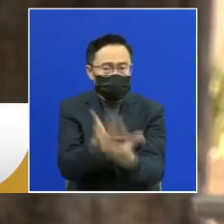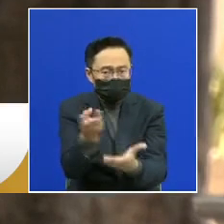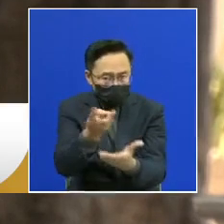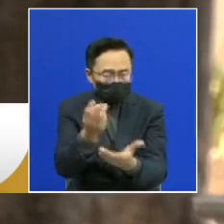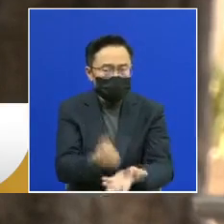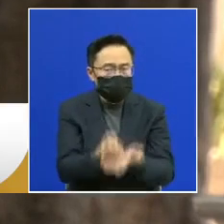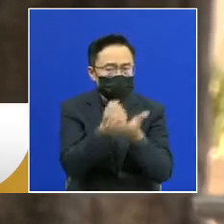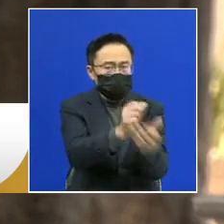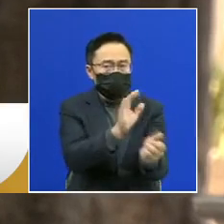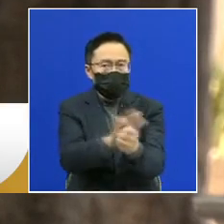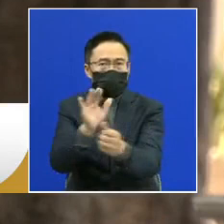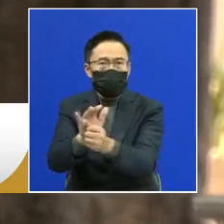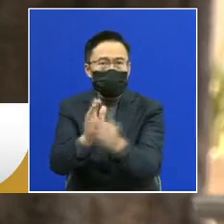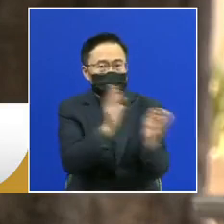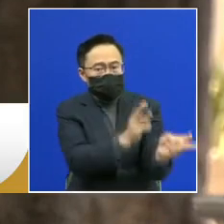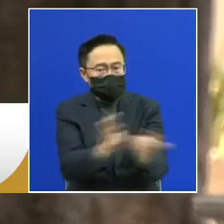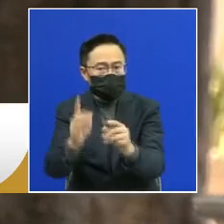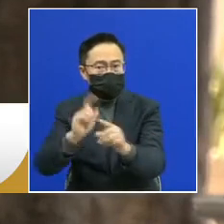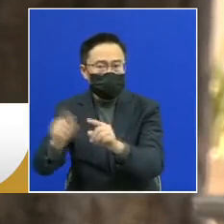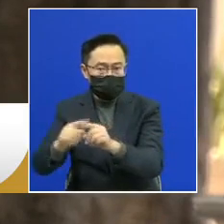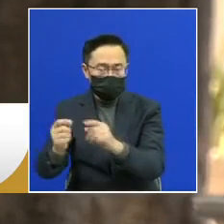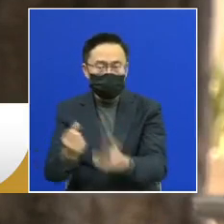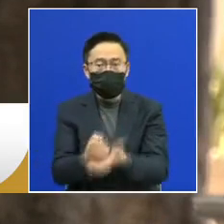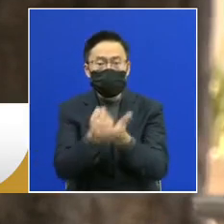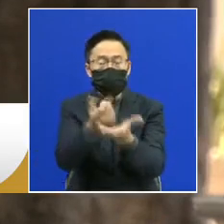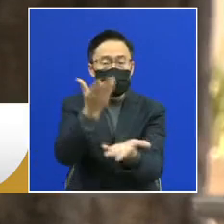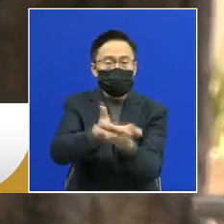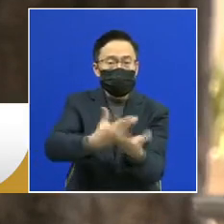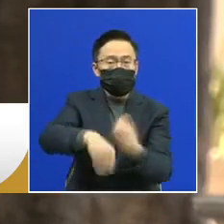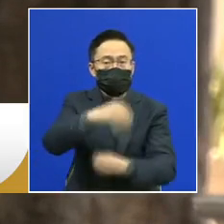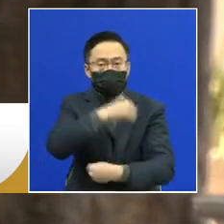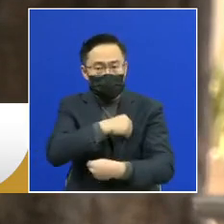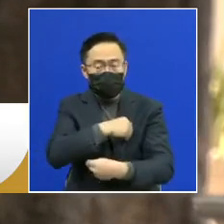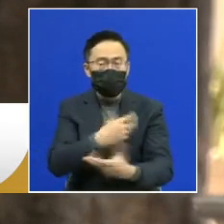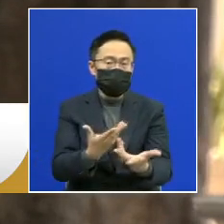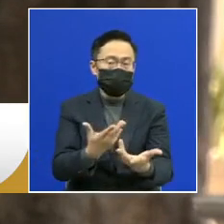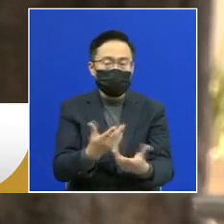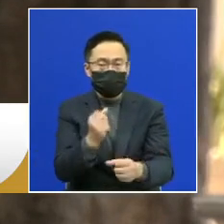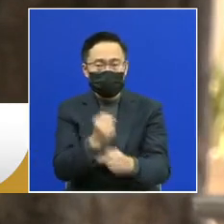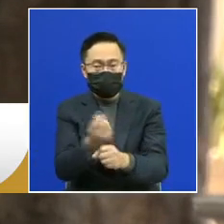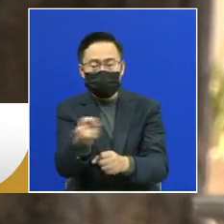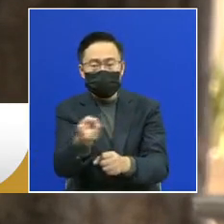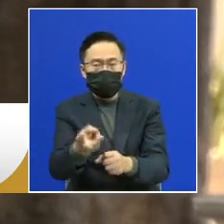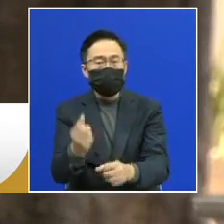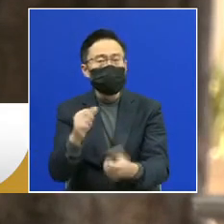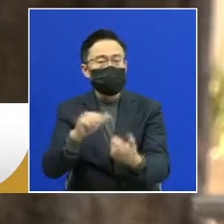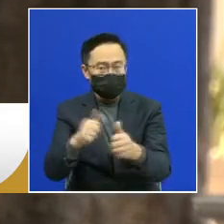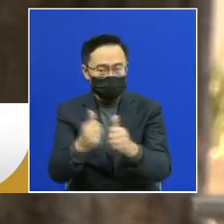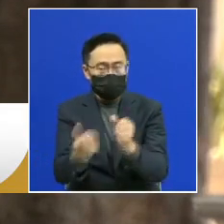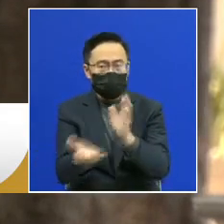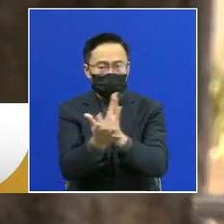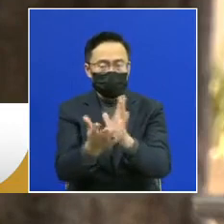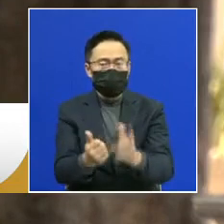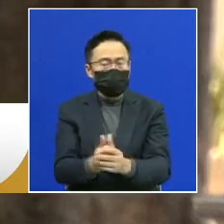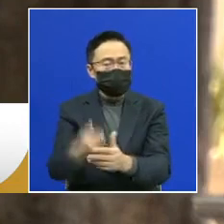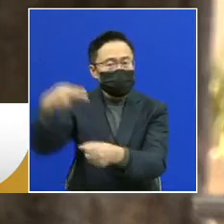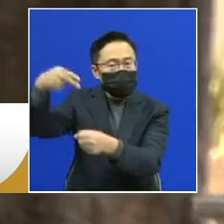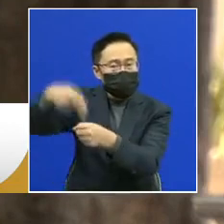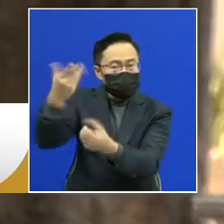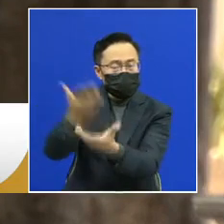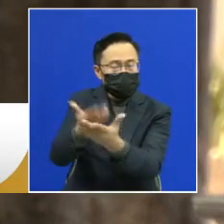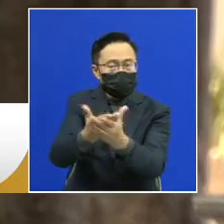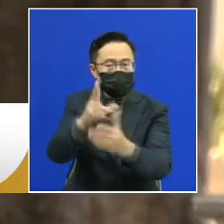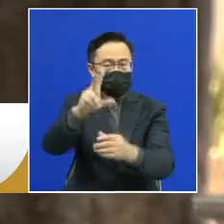ต้องหาวิธีที่เหมาะสมไม่ว่าจะเป็นการตรึงราคาไม่เกิน 30บาทซึ่งก็จะต้องมีการปรับสูตรน้ำมันมีการ